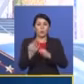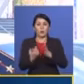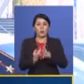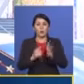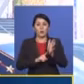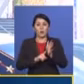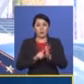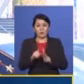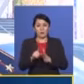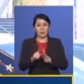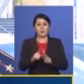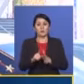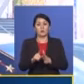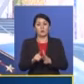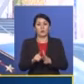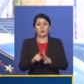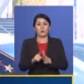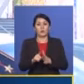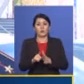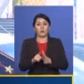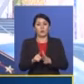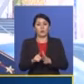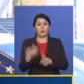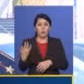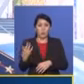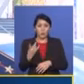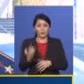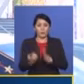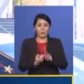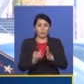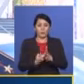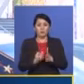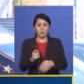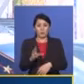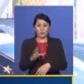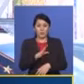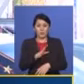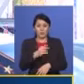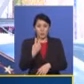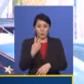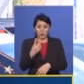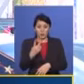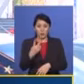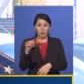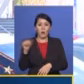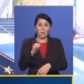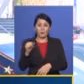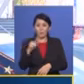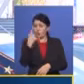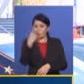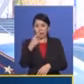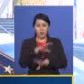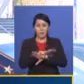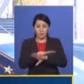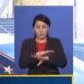басталды. Оның шеңберіне қажетті сараптамалар тағайындалды. Куәландырушы жүргізуші мас күйінде